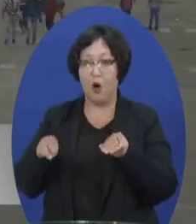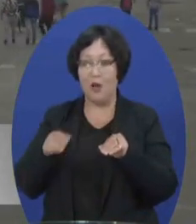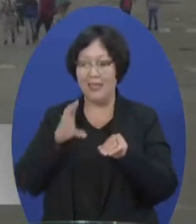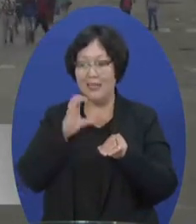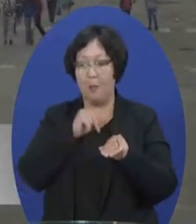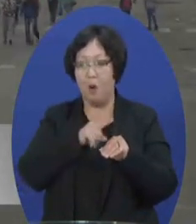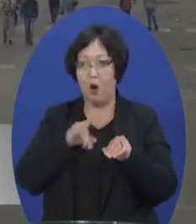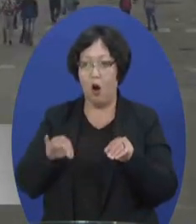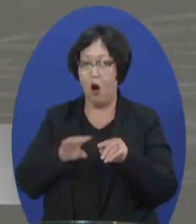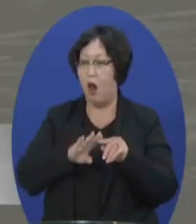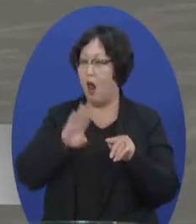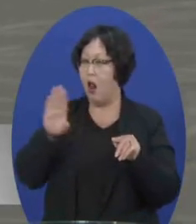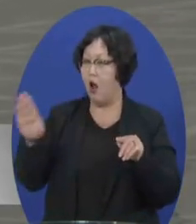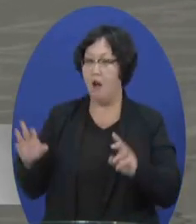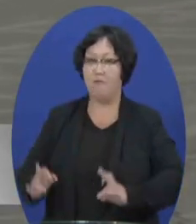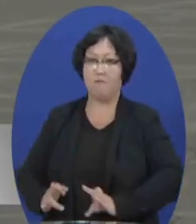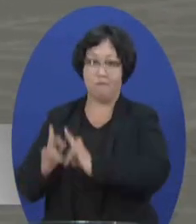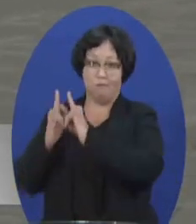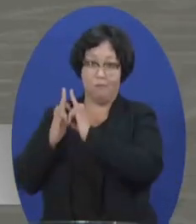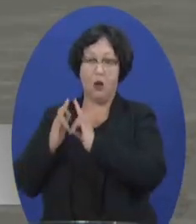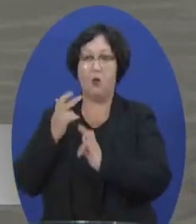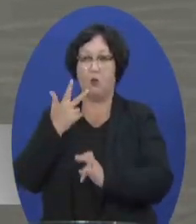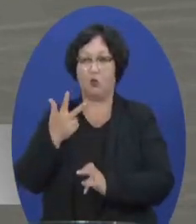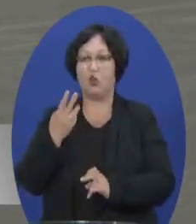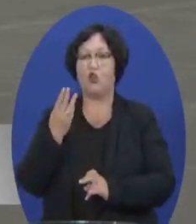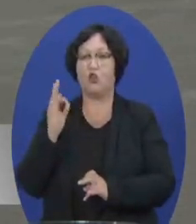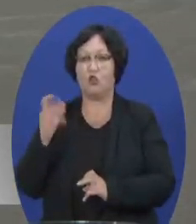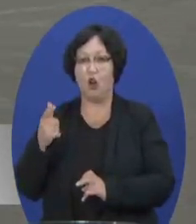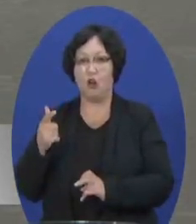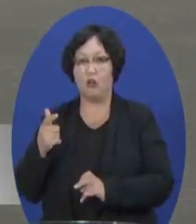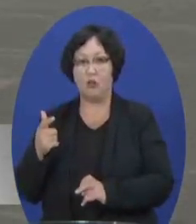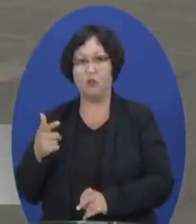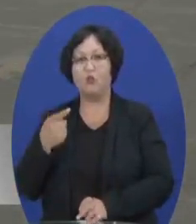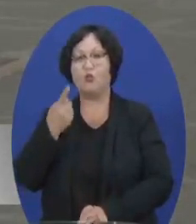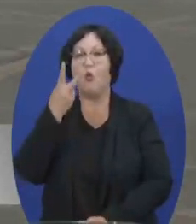уулзвараас офицеруудын ордон 32-ын тойргоос 120-ын уулзвар хүртэл үйлчлэх юм.